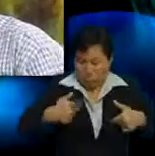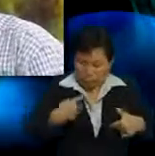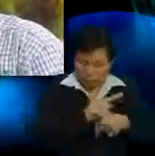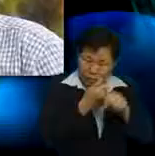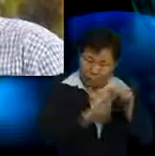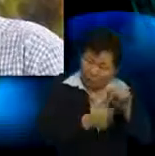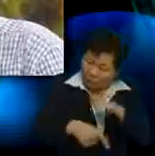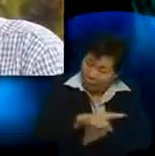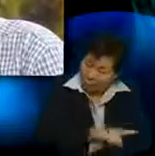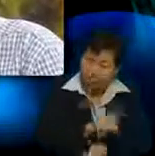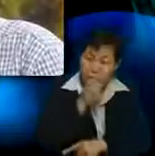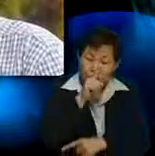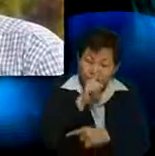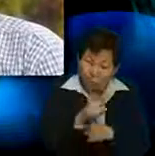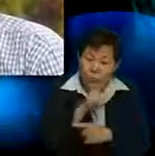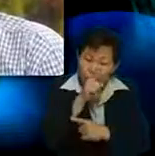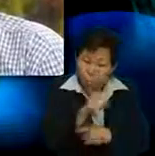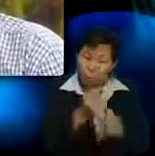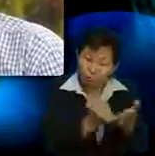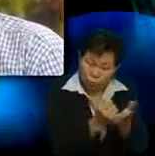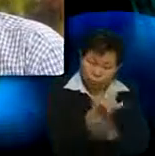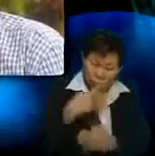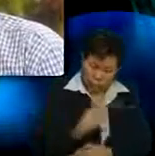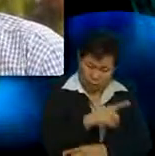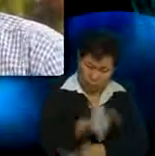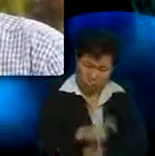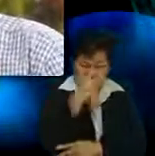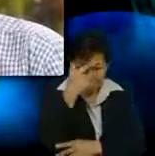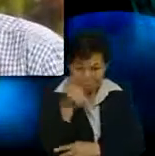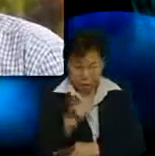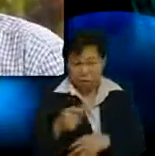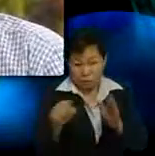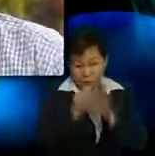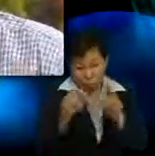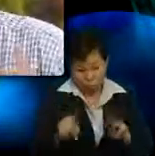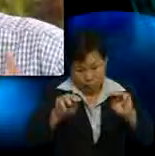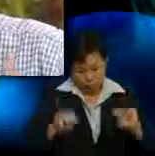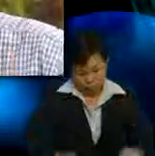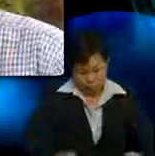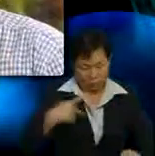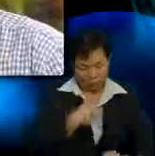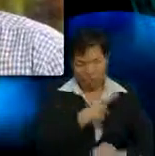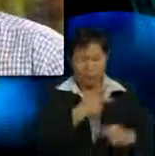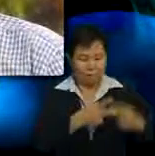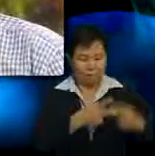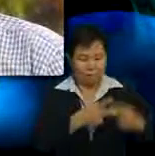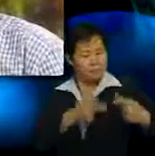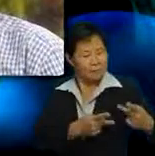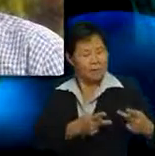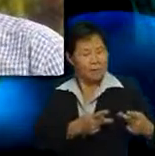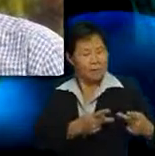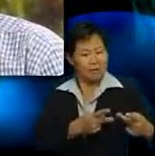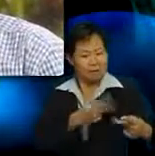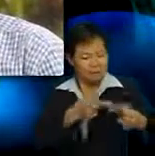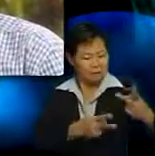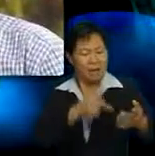seharian? Sesungguhnya kejujuran ini memang kita perlu. Kerana sebagai seorang manusia kita ada personality, kita ada sahsiah.